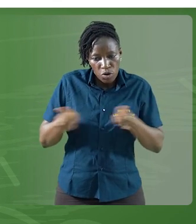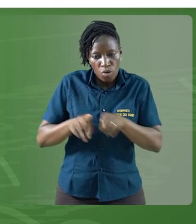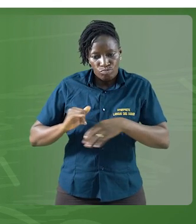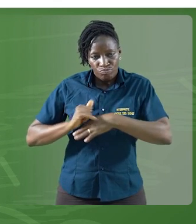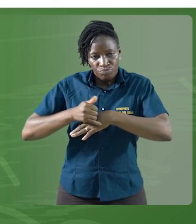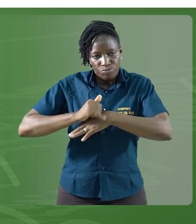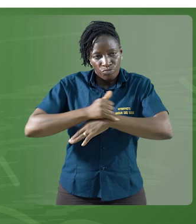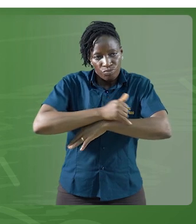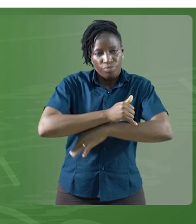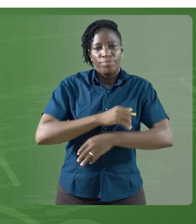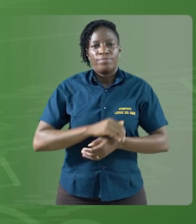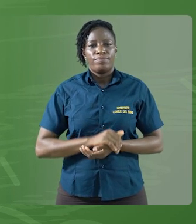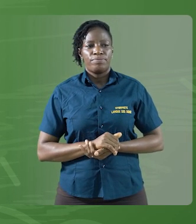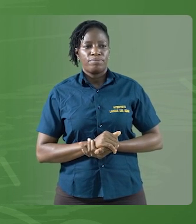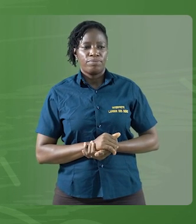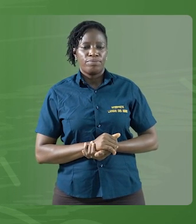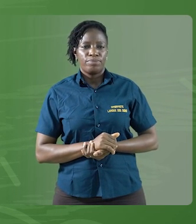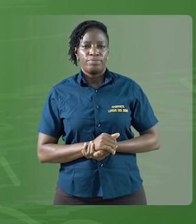l'eau.